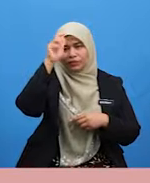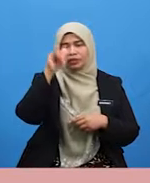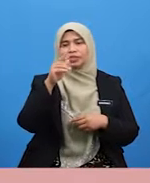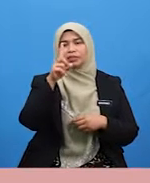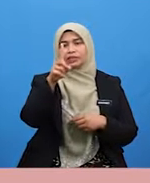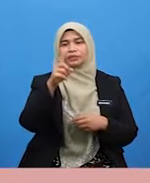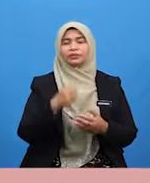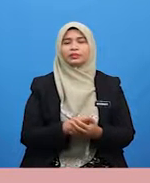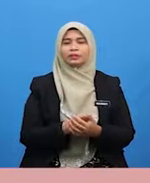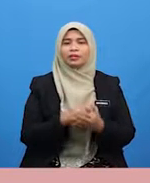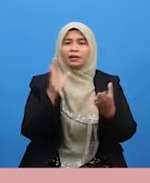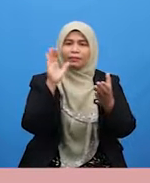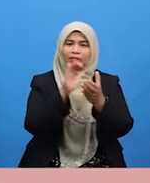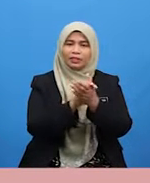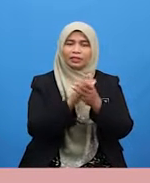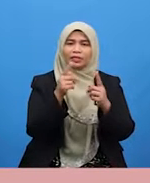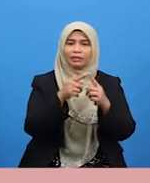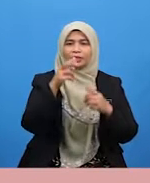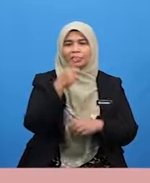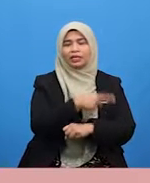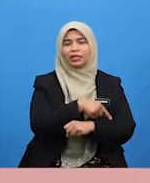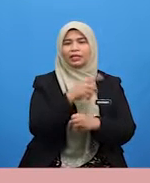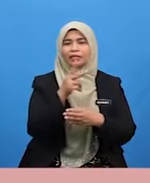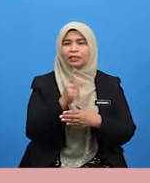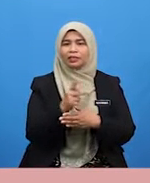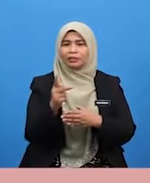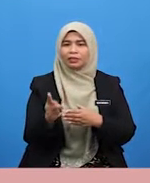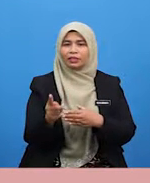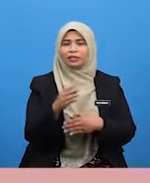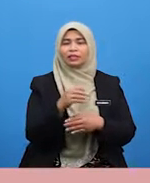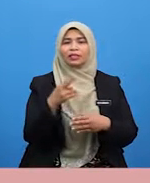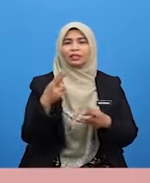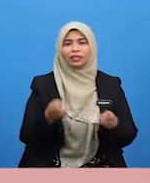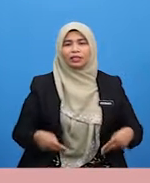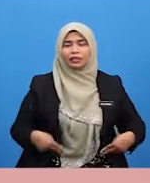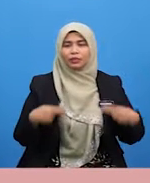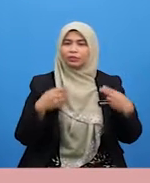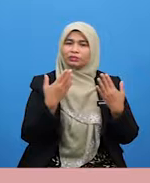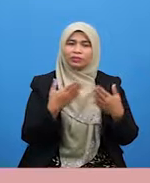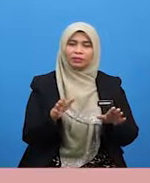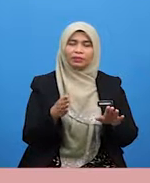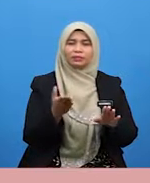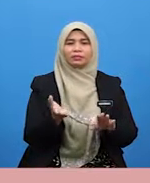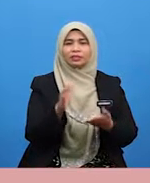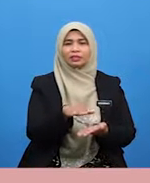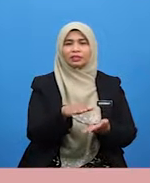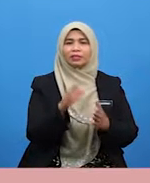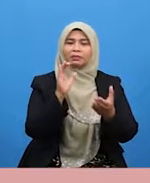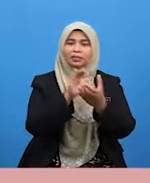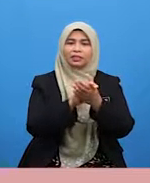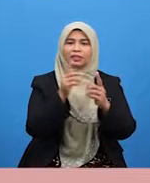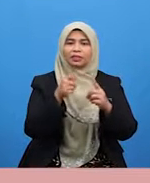satu. Percaya kepada hari kebangkitan dan hidup sesudah mati. Percaya kepada dosa dan